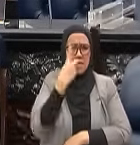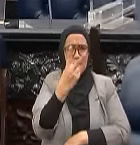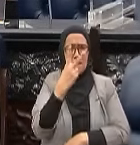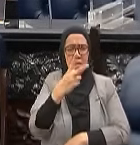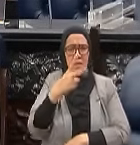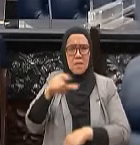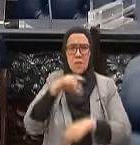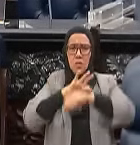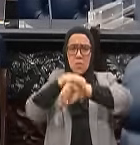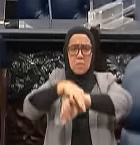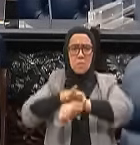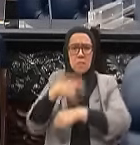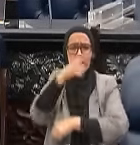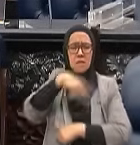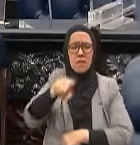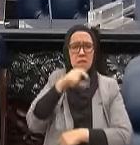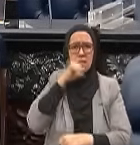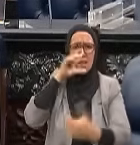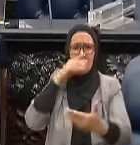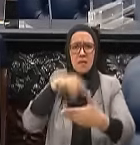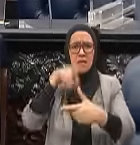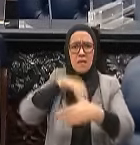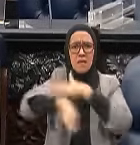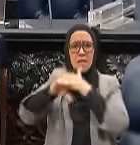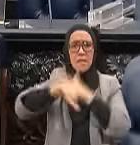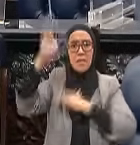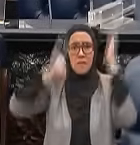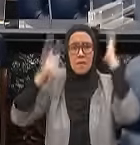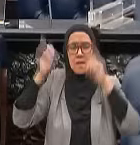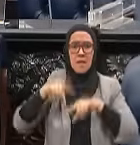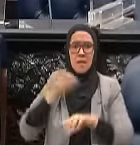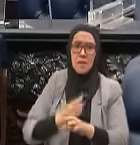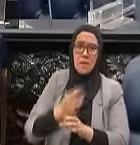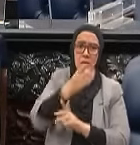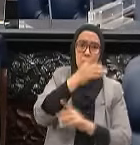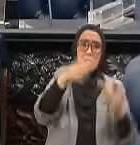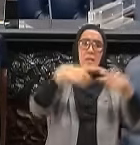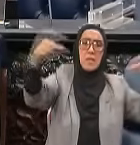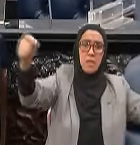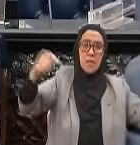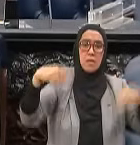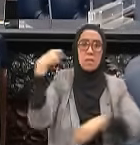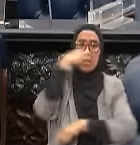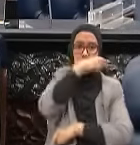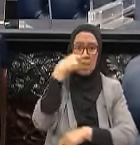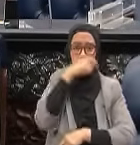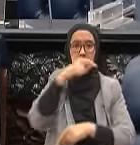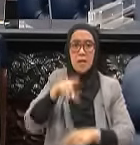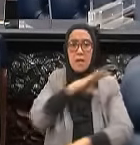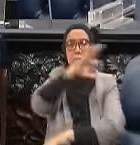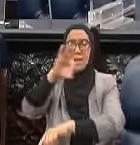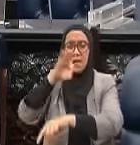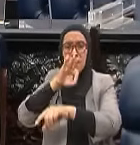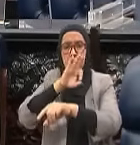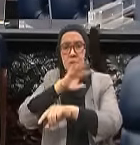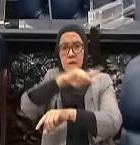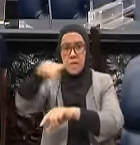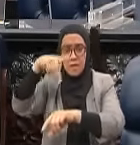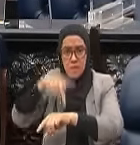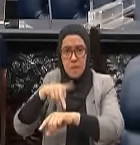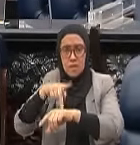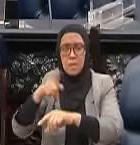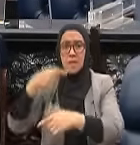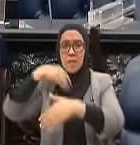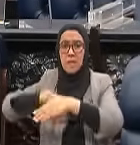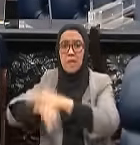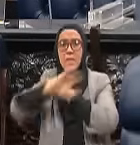melalui jepun Taipei Filipina masuk ke lautan Jawa dan Makassar ke